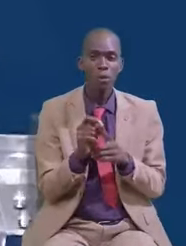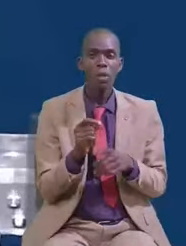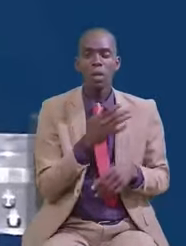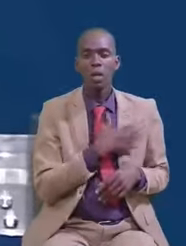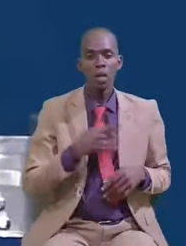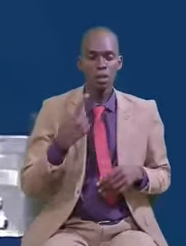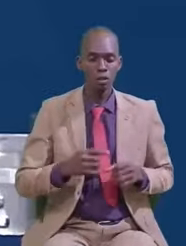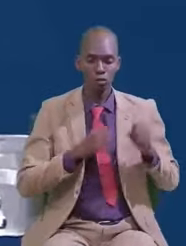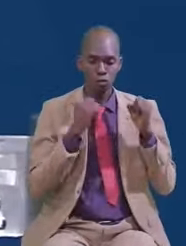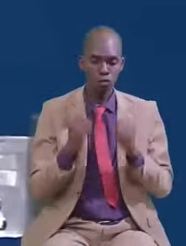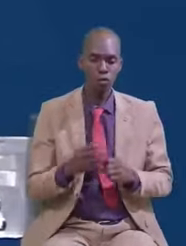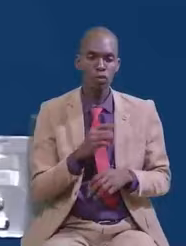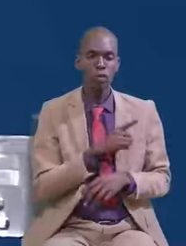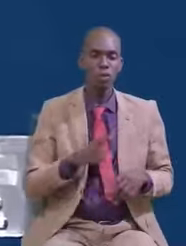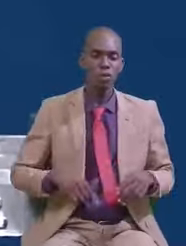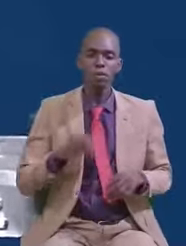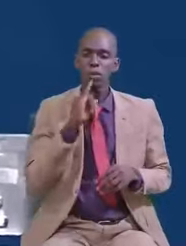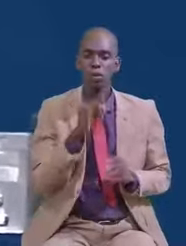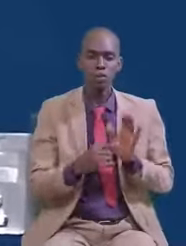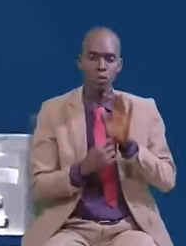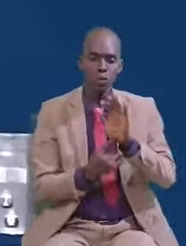du Seigneur vous sera révélée.